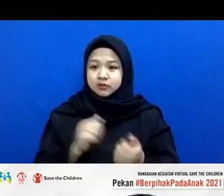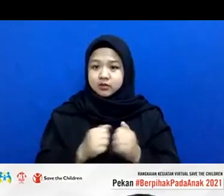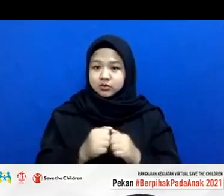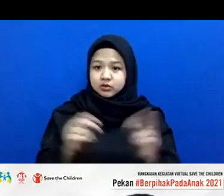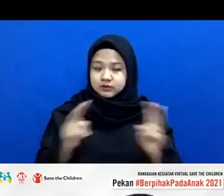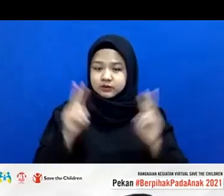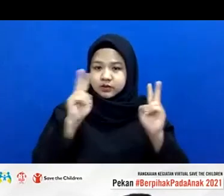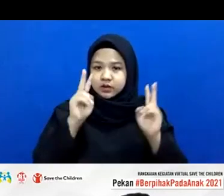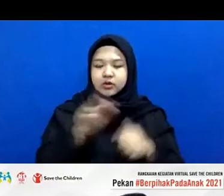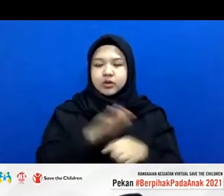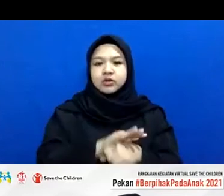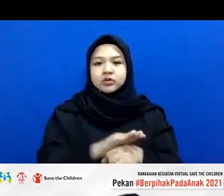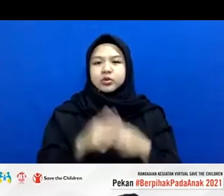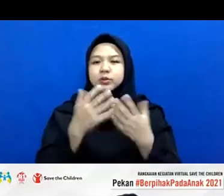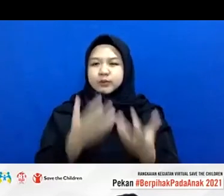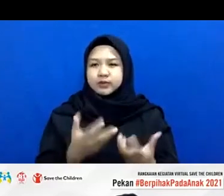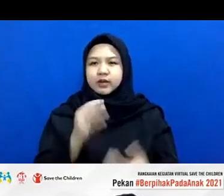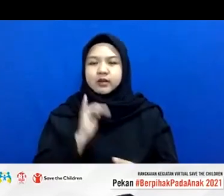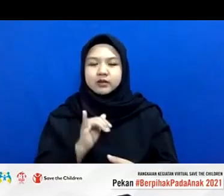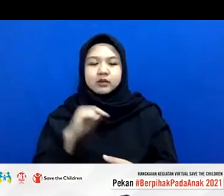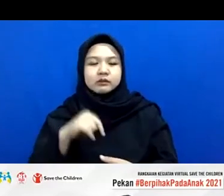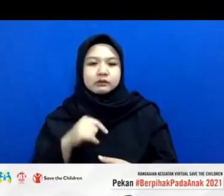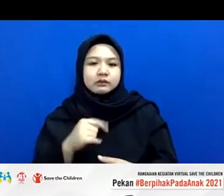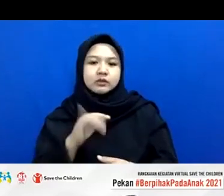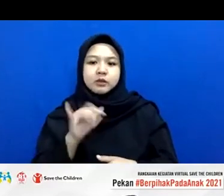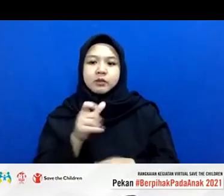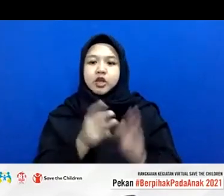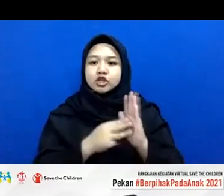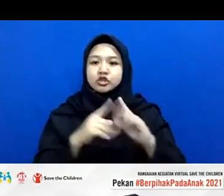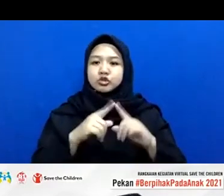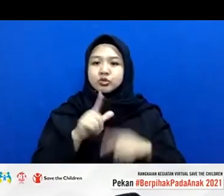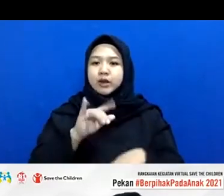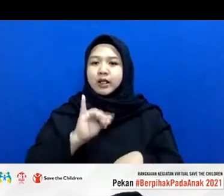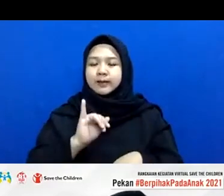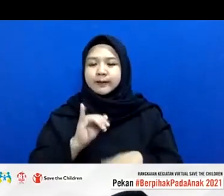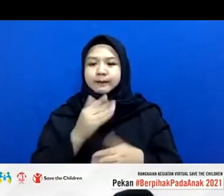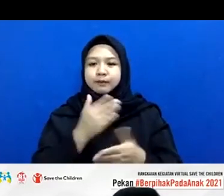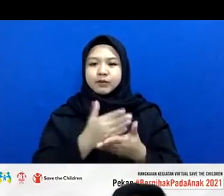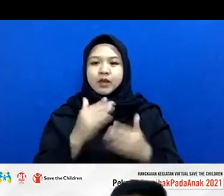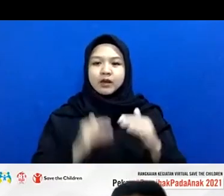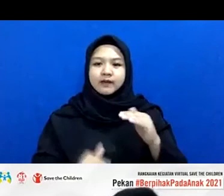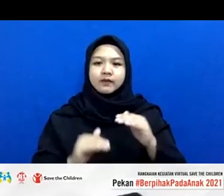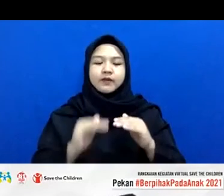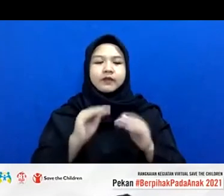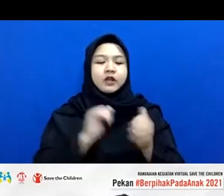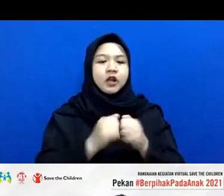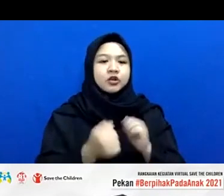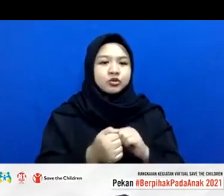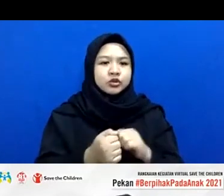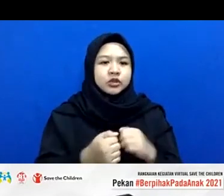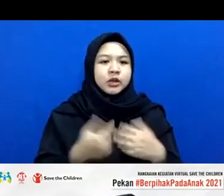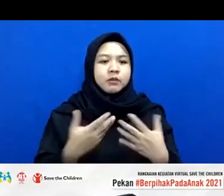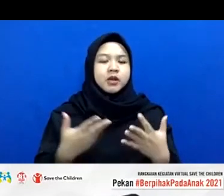yang cukup berat ya dihadapi saat ini, dan Mas Jumali membagi gitu ya level-level kasus tersebut terhadap